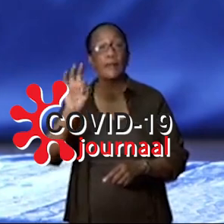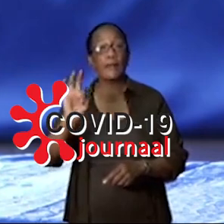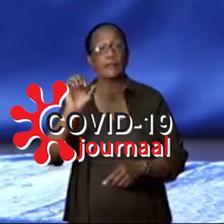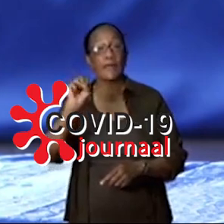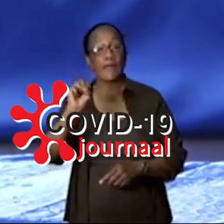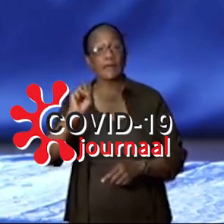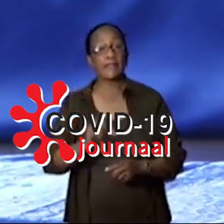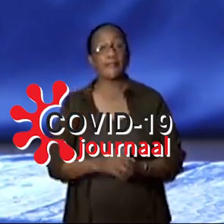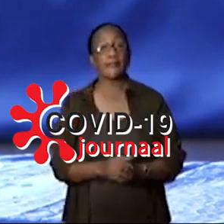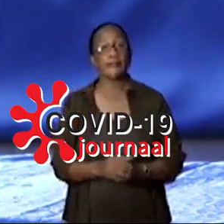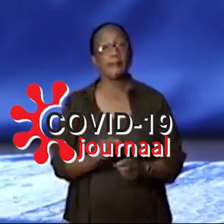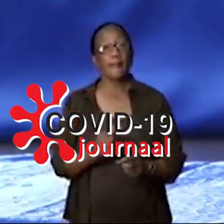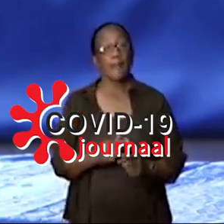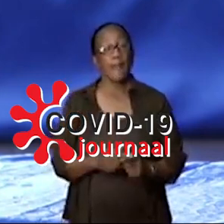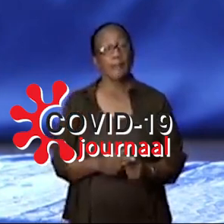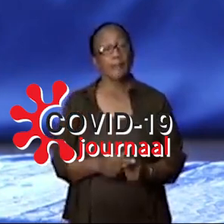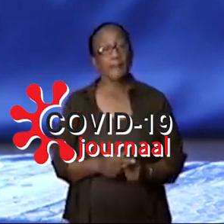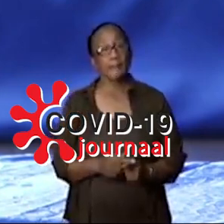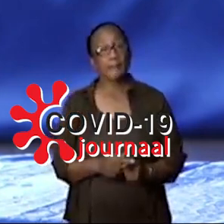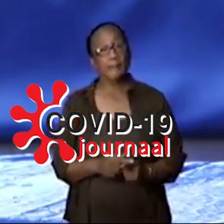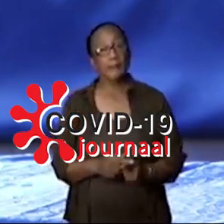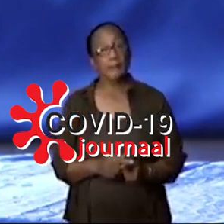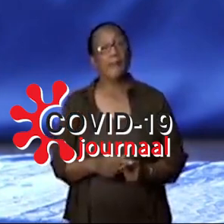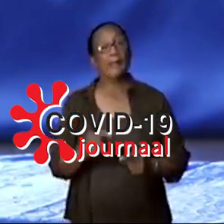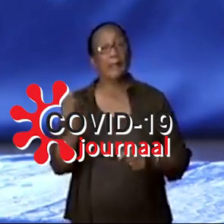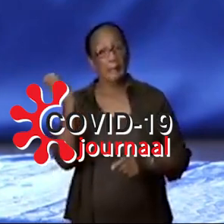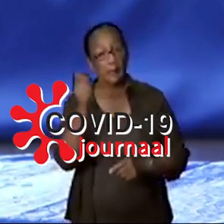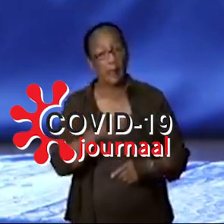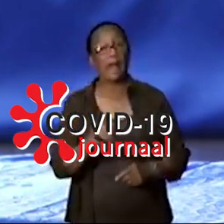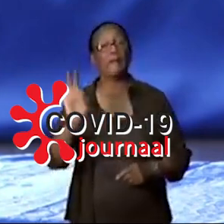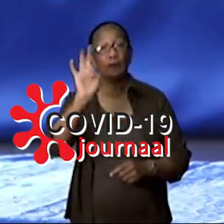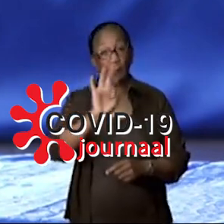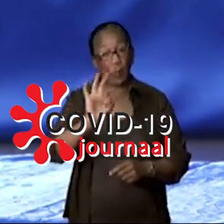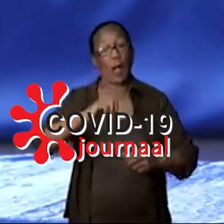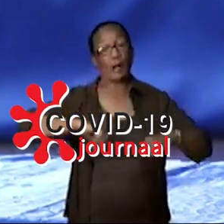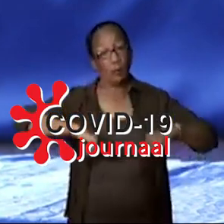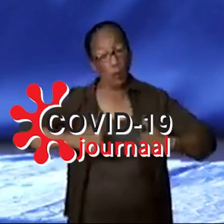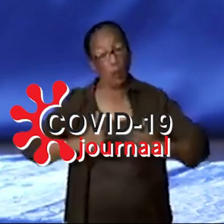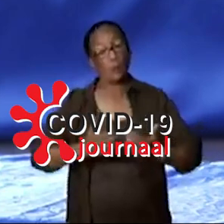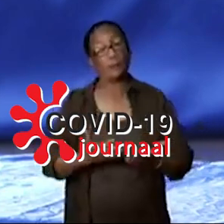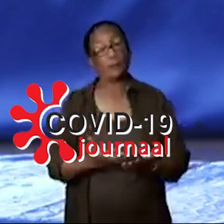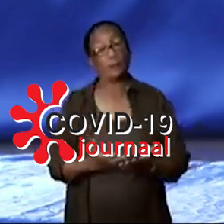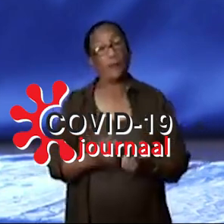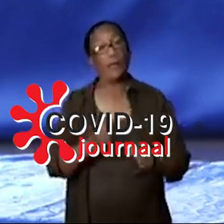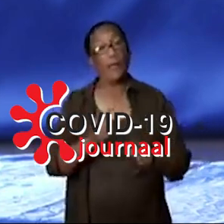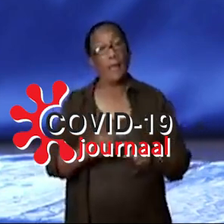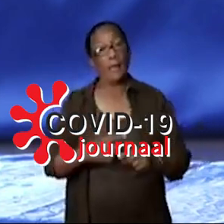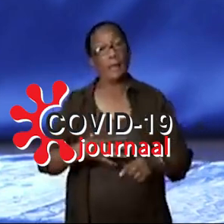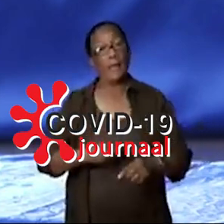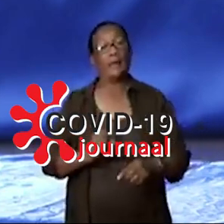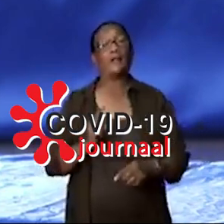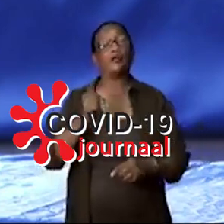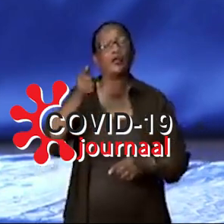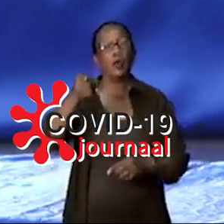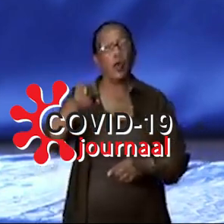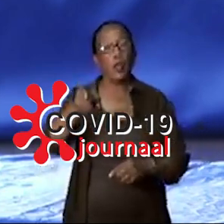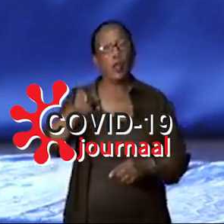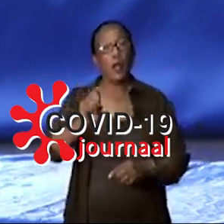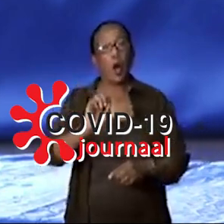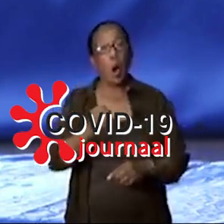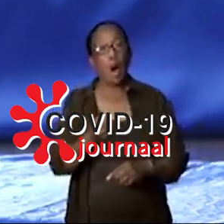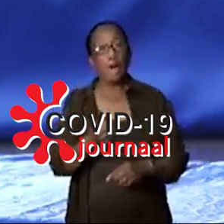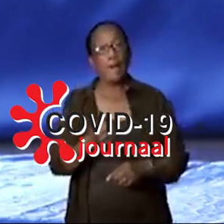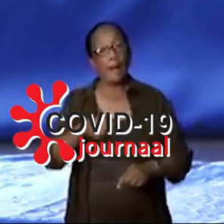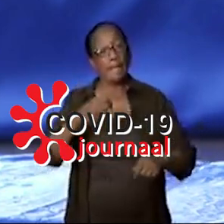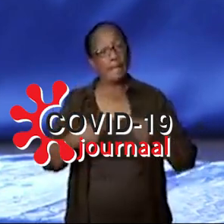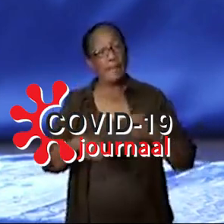CVFS. Het is in de maand februari in het leven geroepen en het heeft als doel om